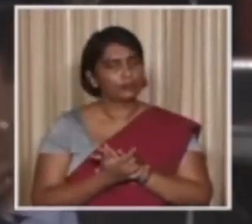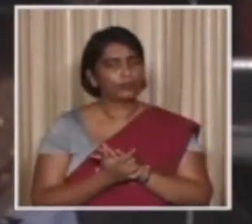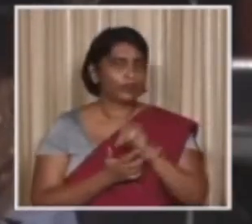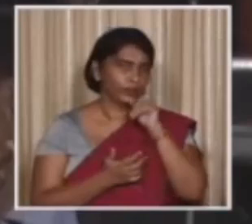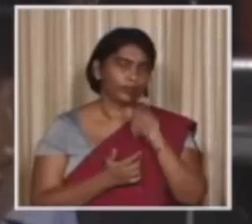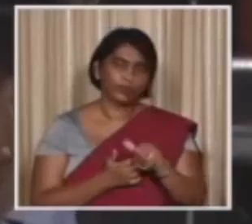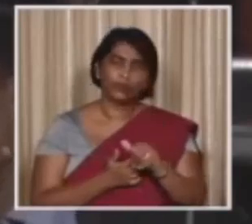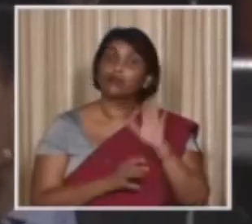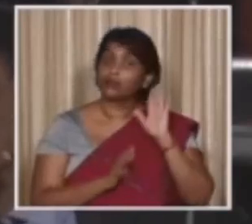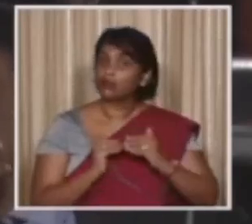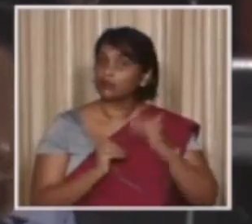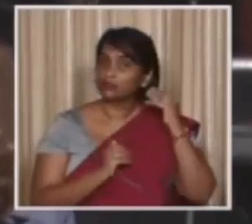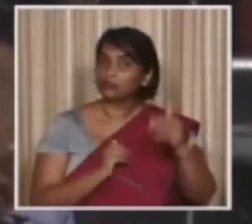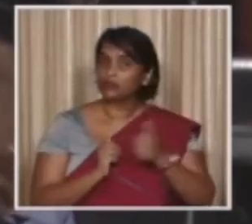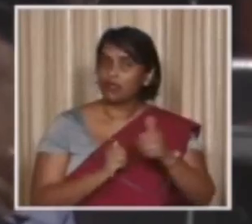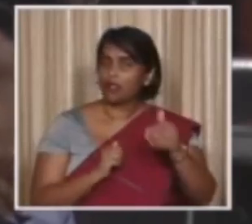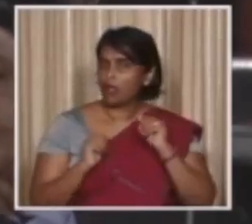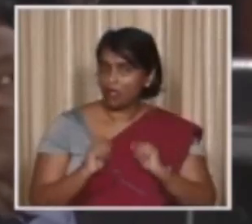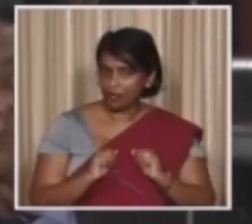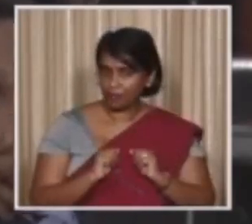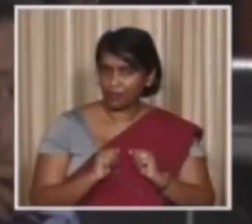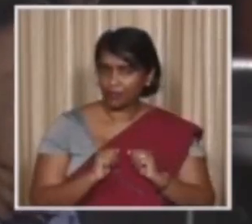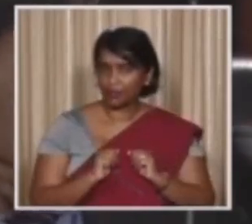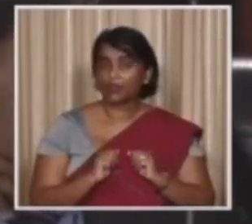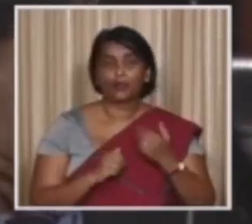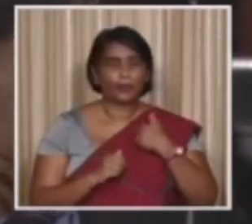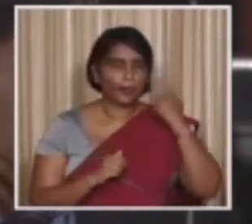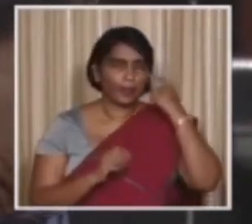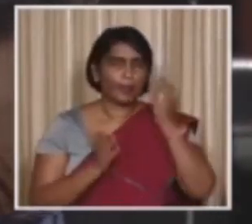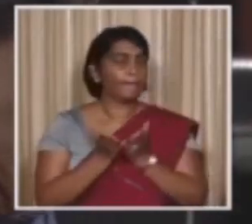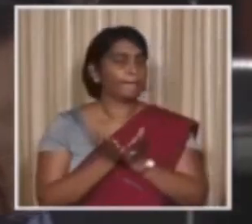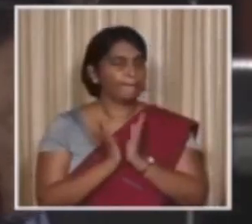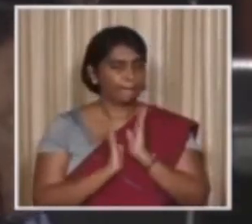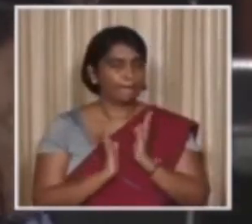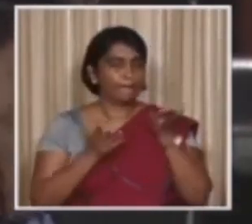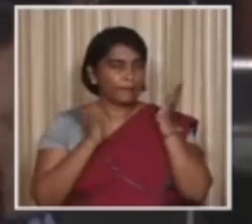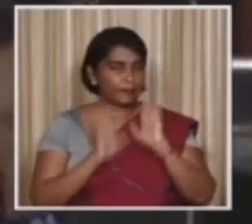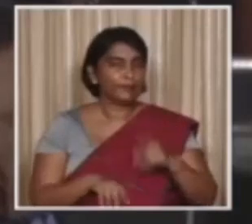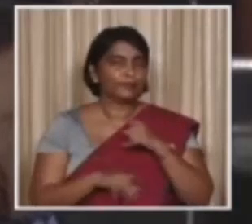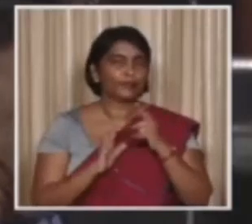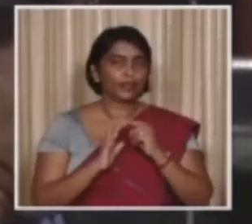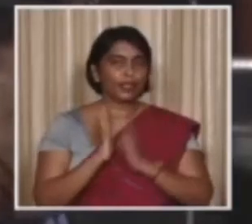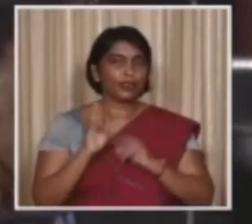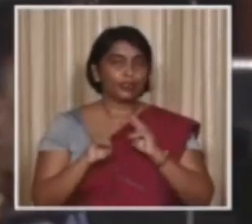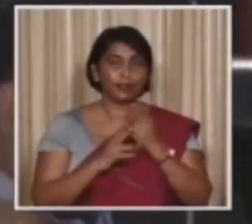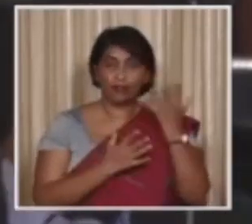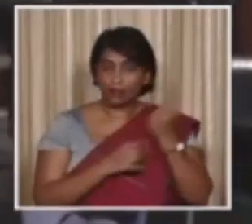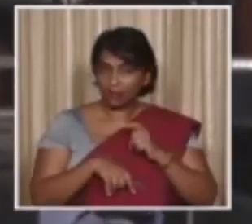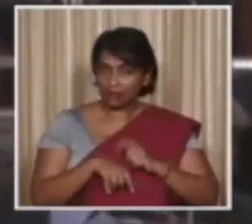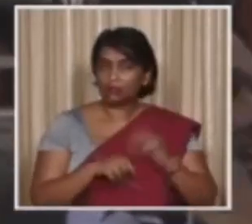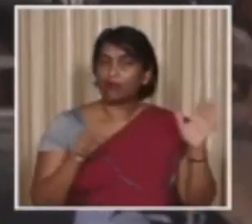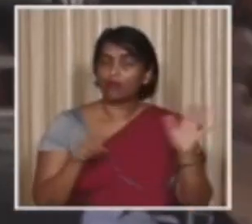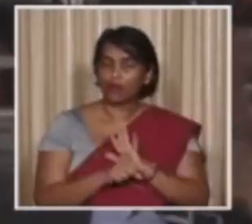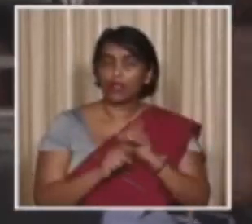අවංකව. හැබැයි එතනින් එහාට ඉස්සරහට යන්නේ කොහොමද? මම මතකයි ඉන්දියාවේ අවසන් වතාවේ ඉන්දියාවේ IMF ගත්ත වෙලාවේ